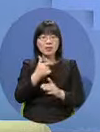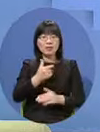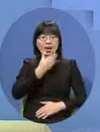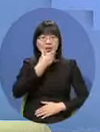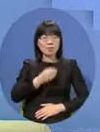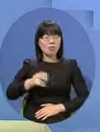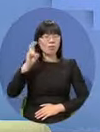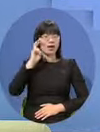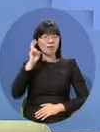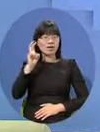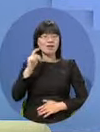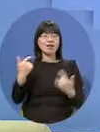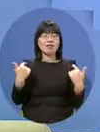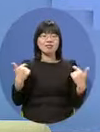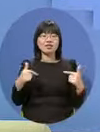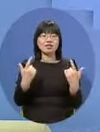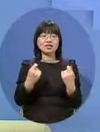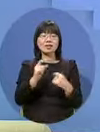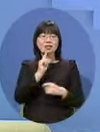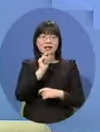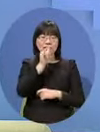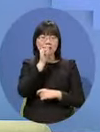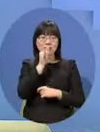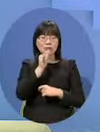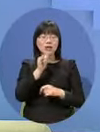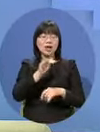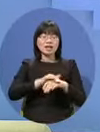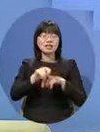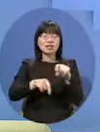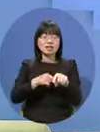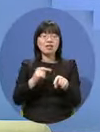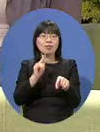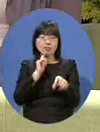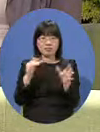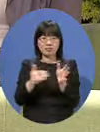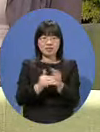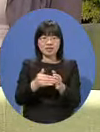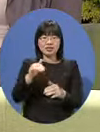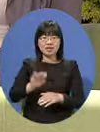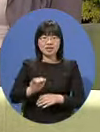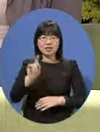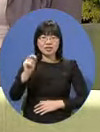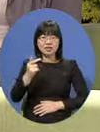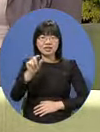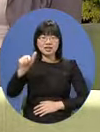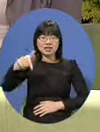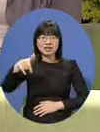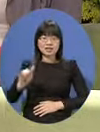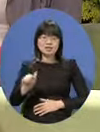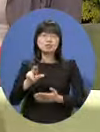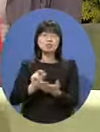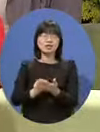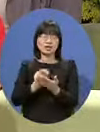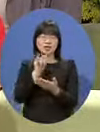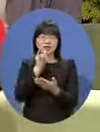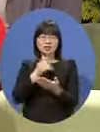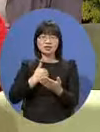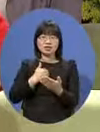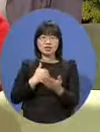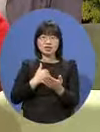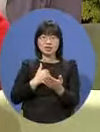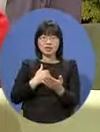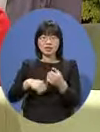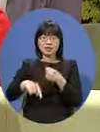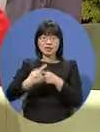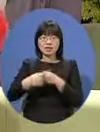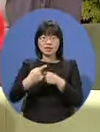네. 제가 늘 그렇게 말을 하고 얼른 실천을 했어요. 그런데 이 관악기는 좀 문제가 있는 것이 저희 초등학교 1학년짜리